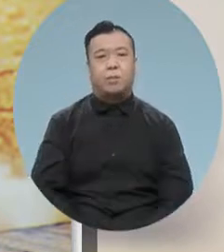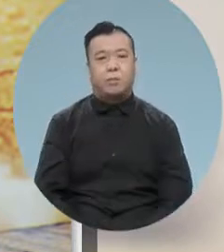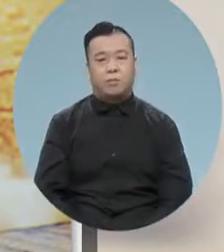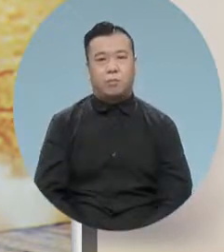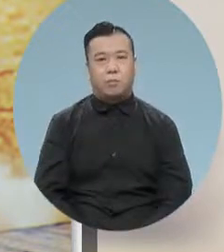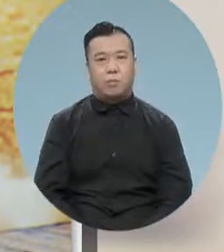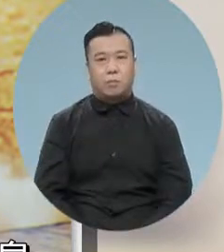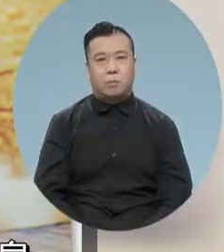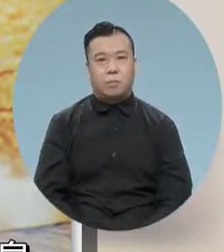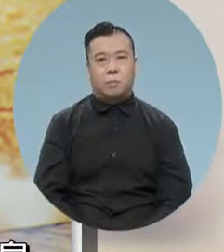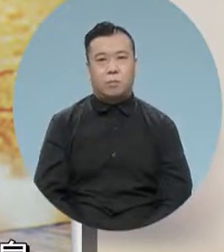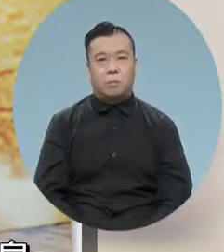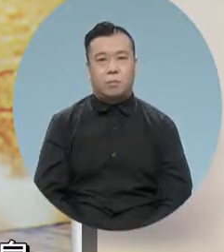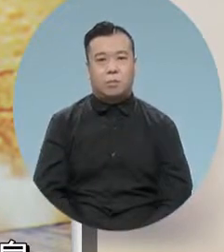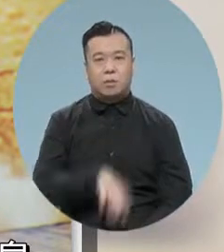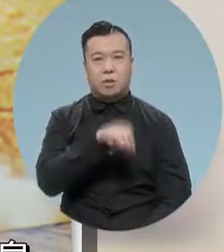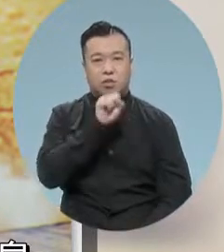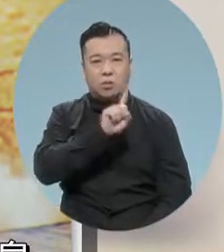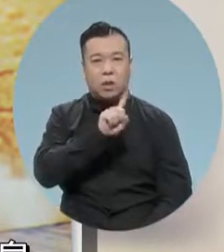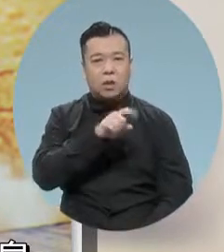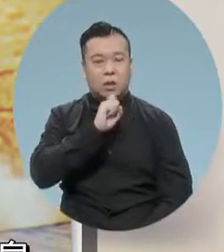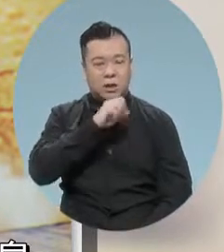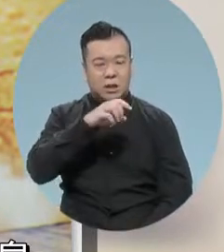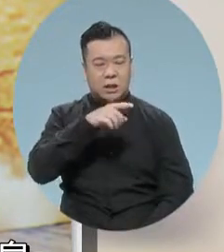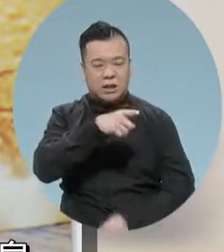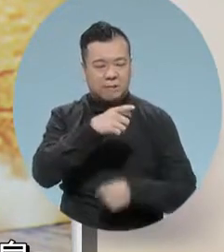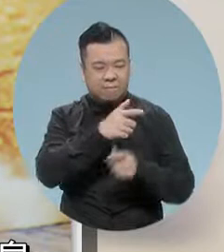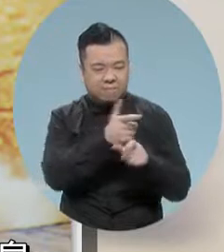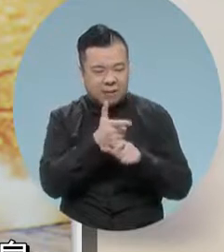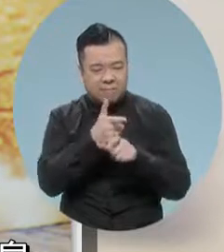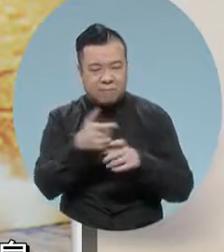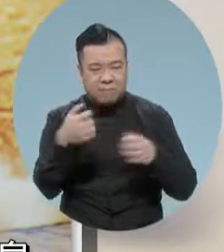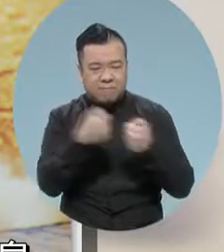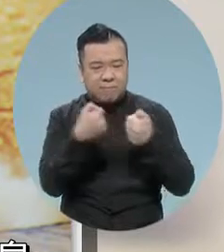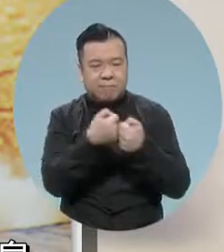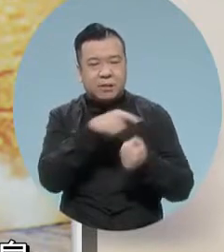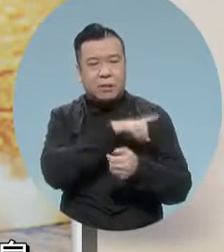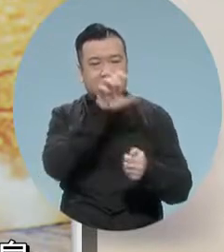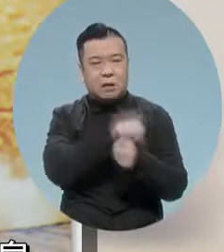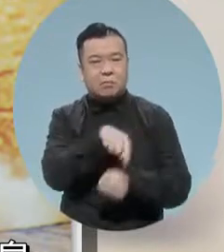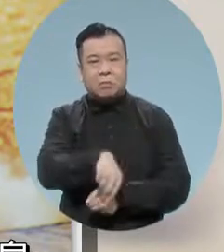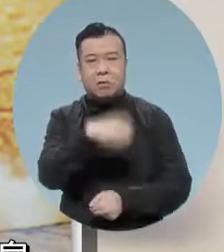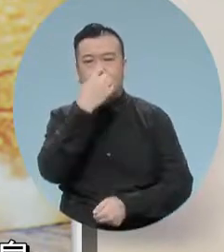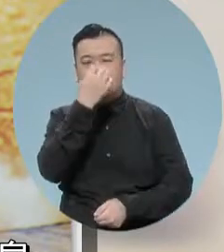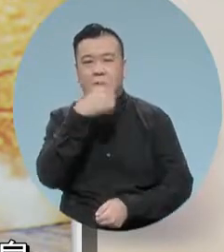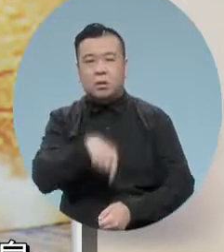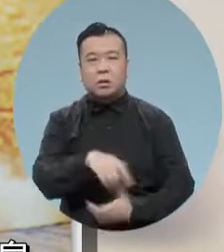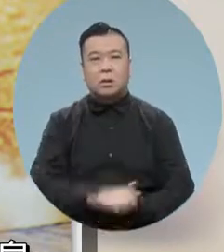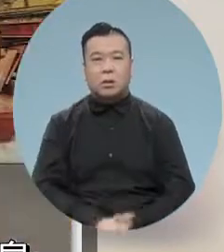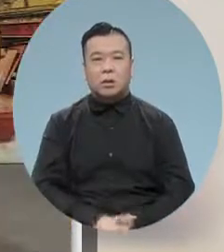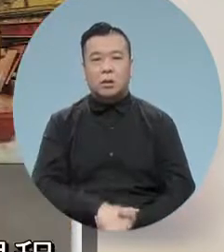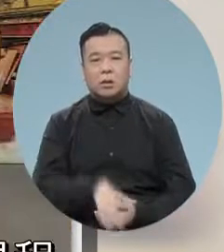就用少少的军事力量就占领了这个这样的海